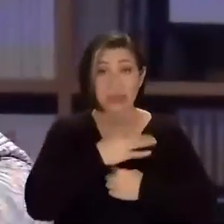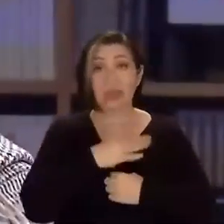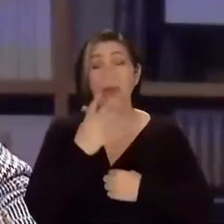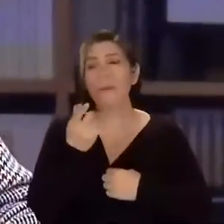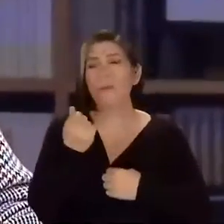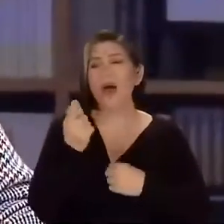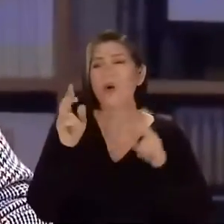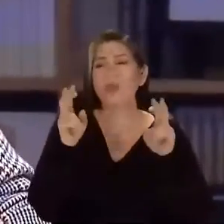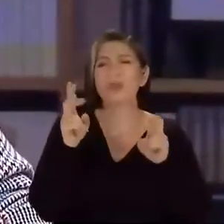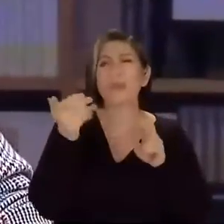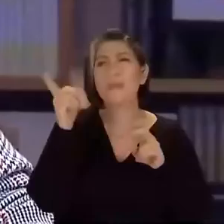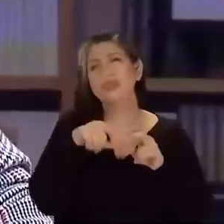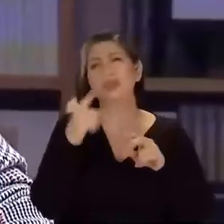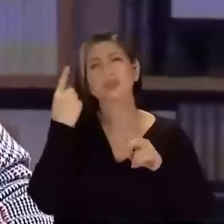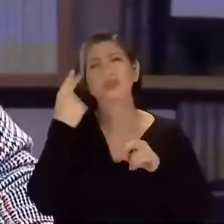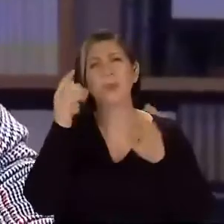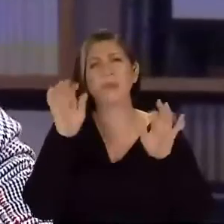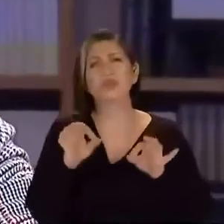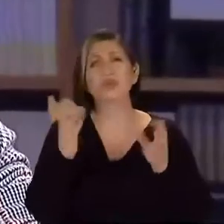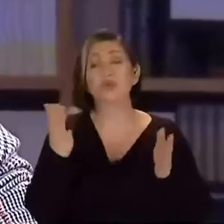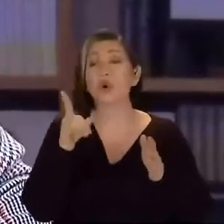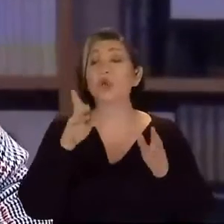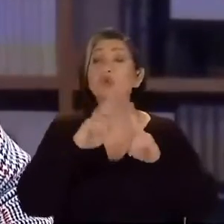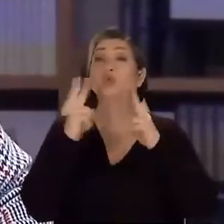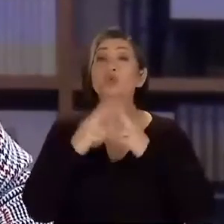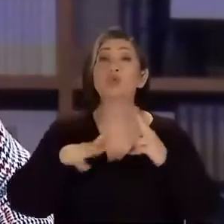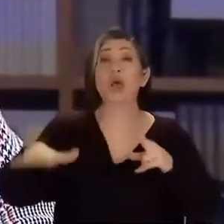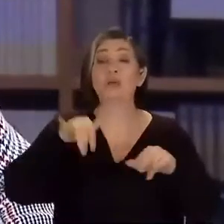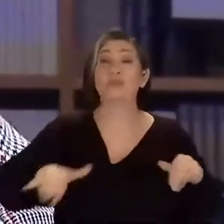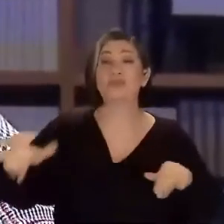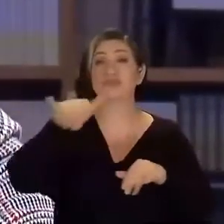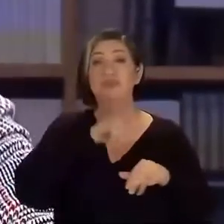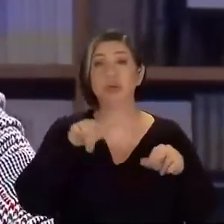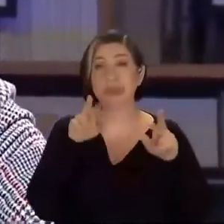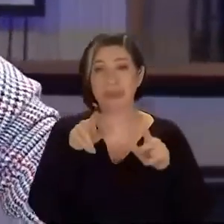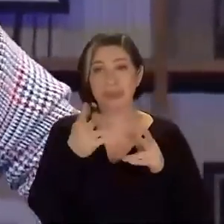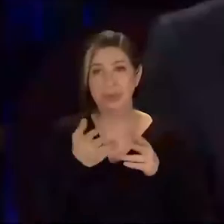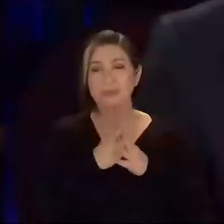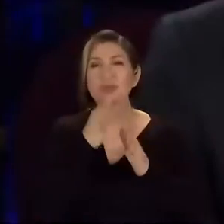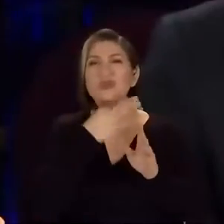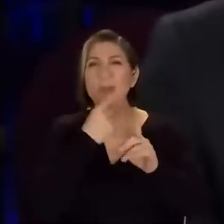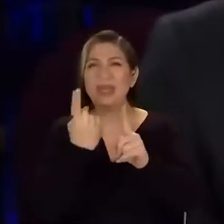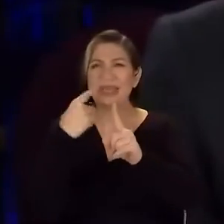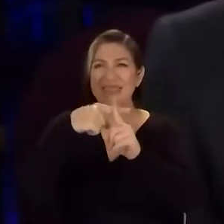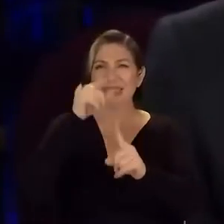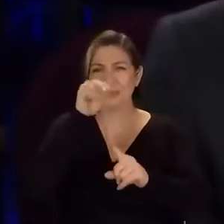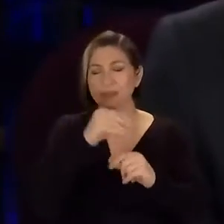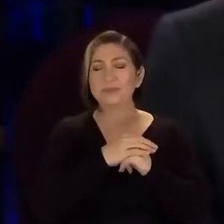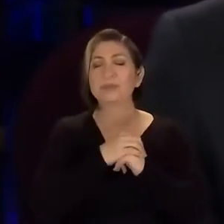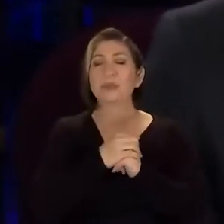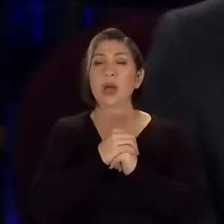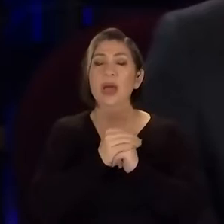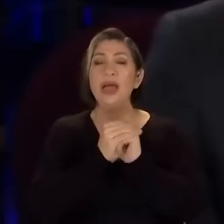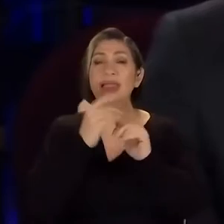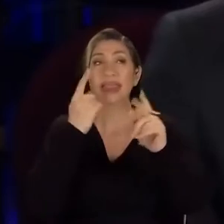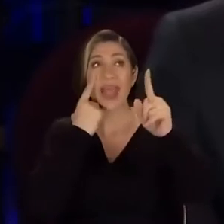para konusunda başka türlü bakıyor. Çünkü orada artık global bir dünya var. Buna çok ufak bir şey ekleyeyim lütfen. Ben bu dediğinizin devamı olarak. Aslında aynen. Orta